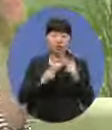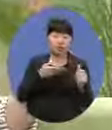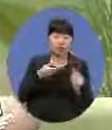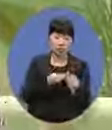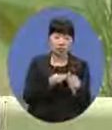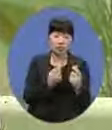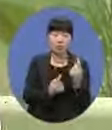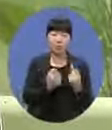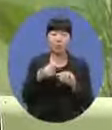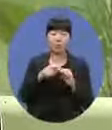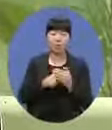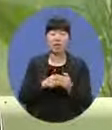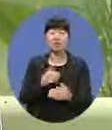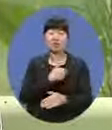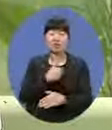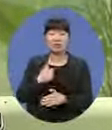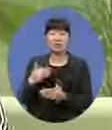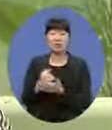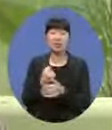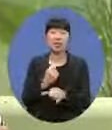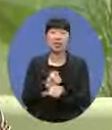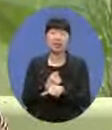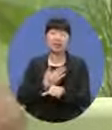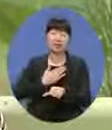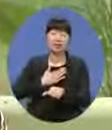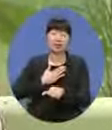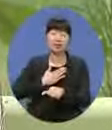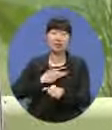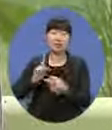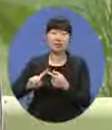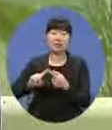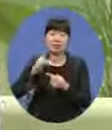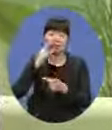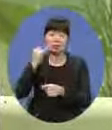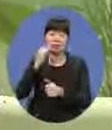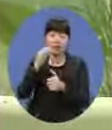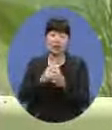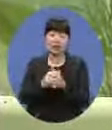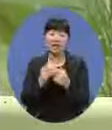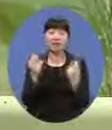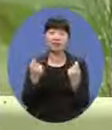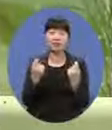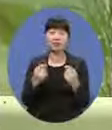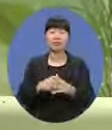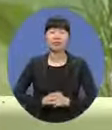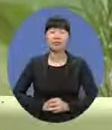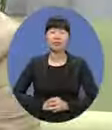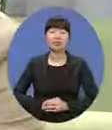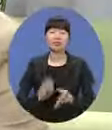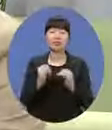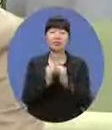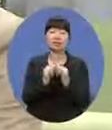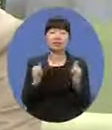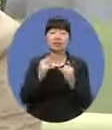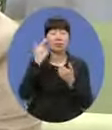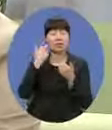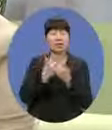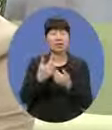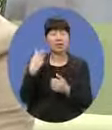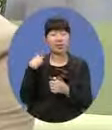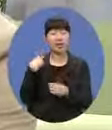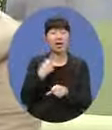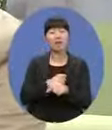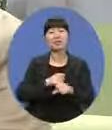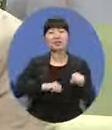마음을 느긋하게 먹어야 돼라고 하는 에 대한 거는 부모님이 하셔야 되는 역할이 아닌가 싶기도 해요 사실은 많은 부분들이 정반대 역할을 하고